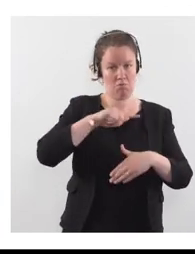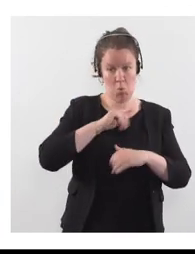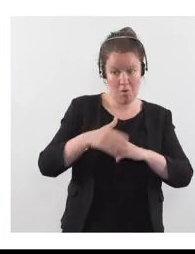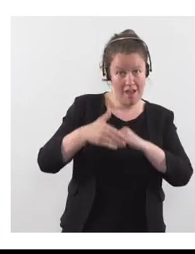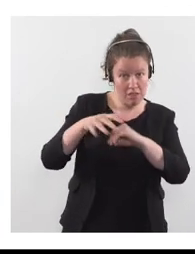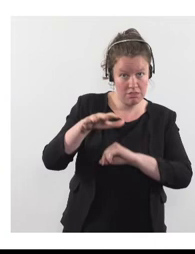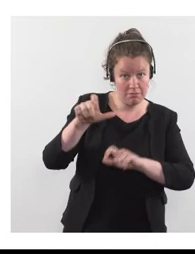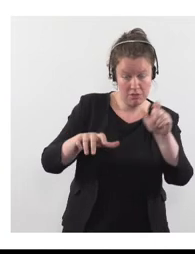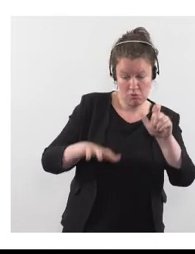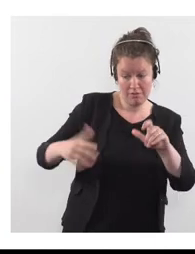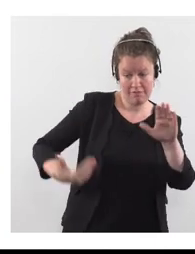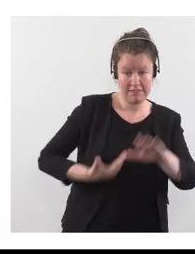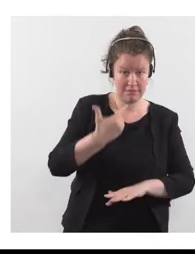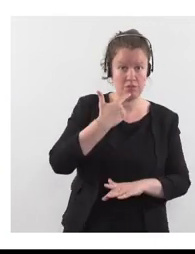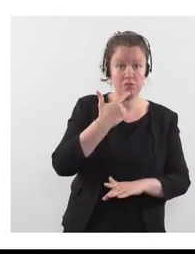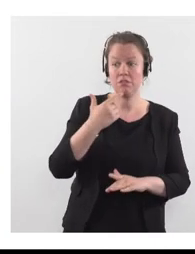couvrons les coûts.